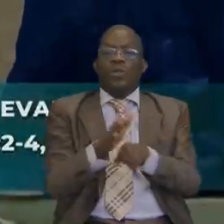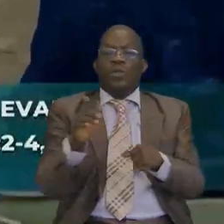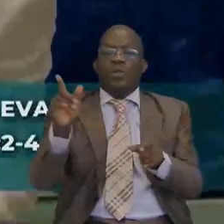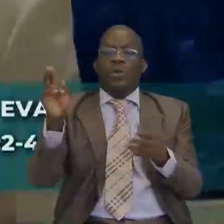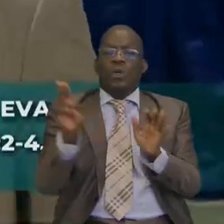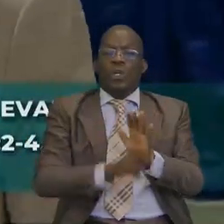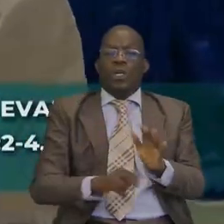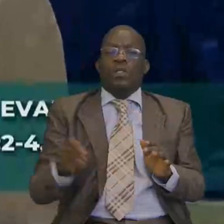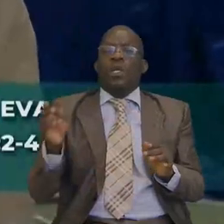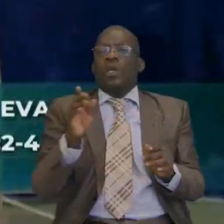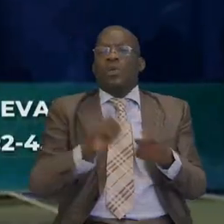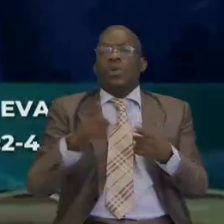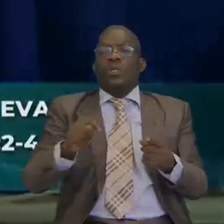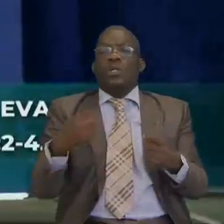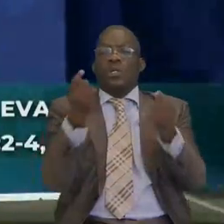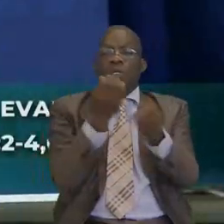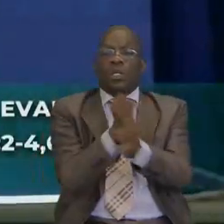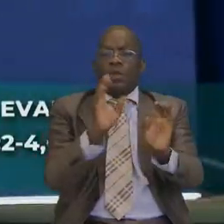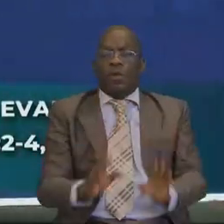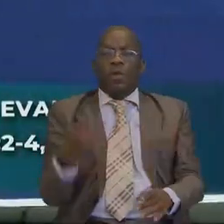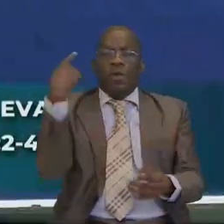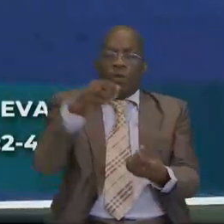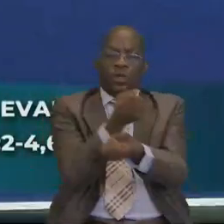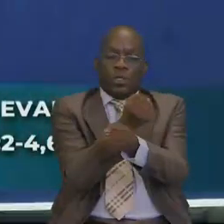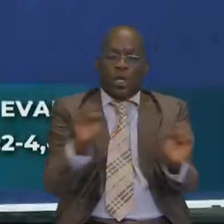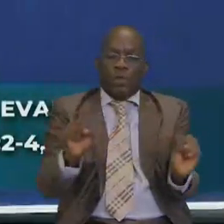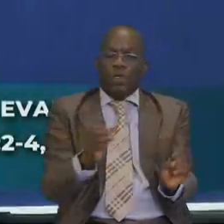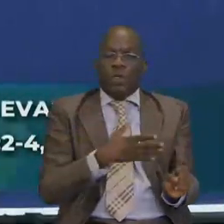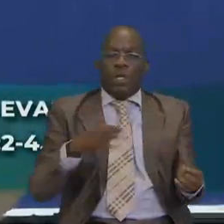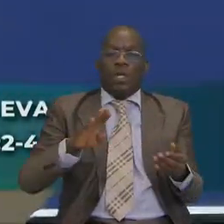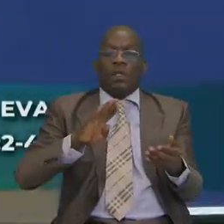l'appelle au sauveur pour le salut, la rédemption.